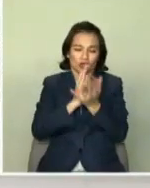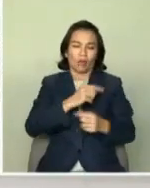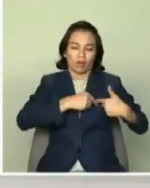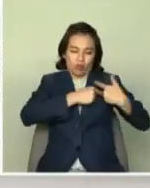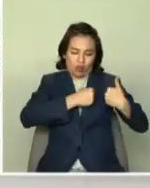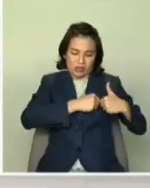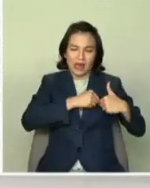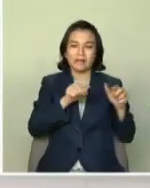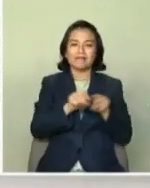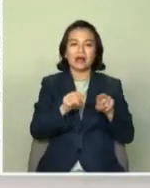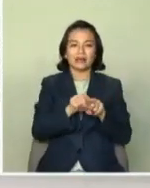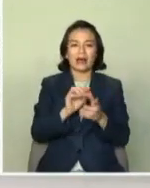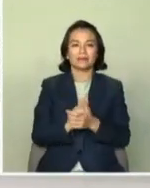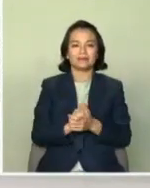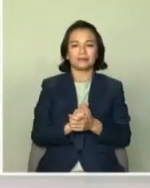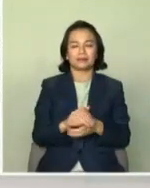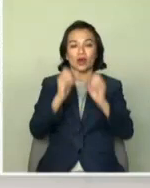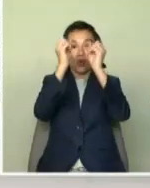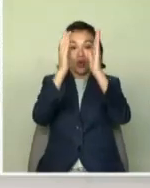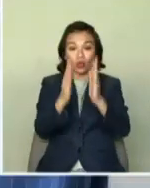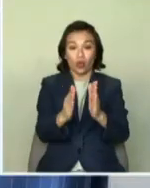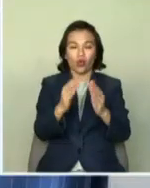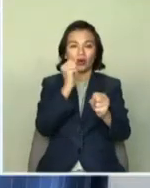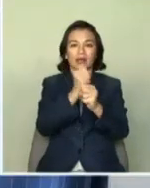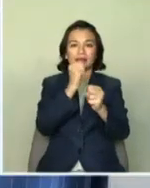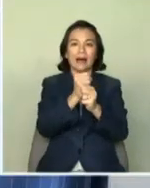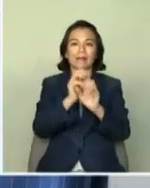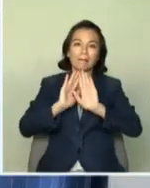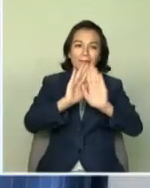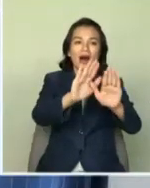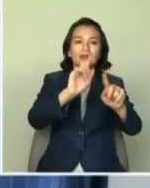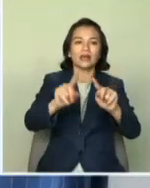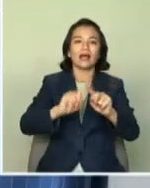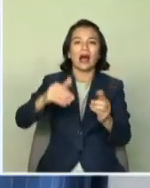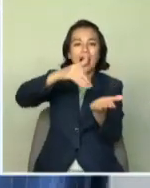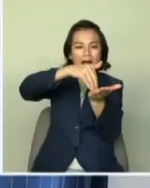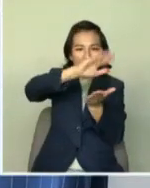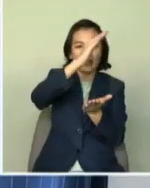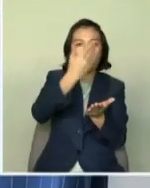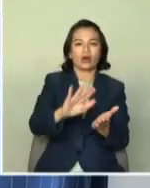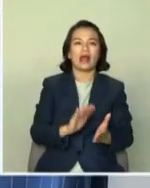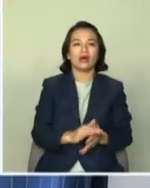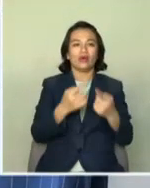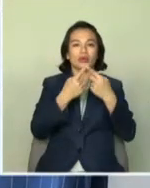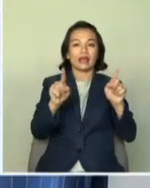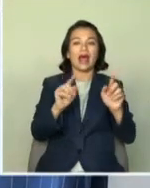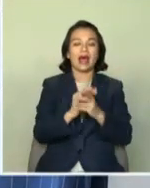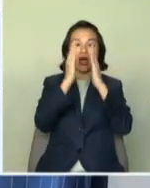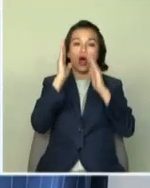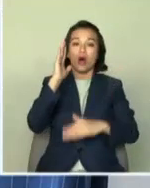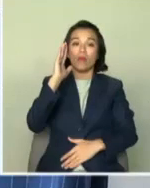ใจของเขาด้วยล่าสุดคุณครูที่ก่อเหตุถูกไล่ออกแล้วนะคะแต่ก็มีความพยายามจากผู้ปกคร